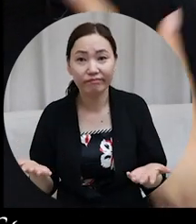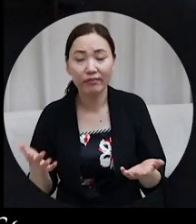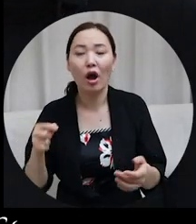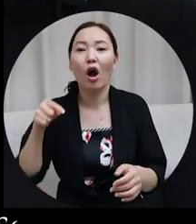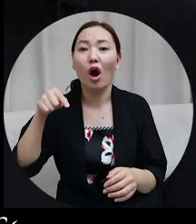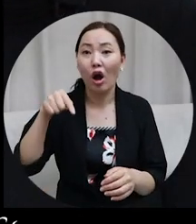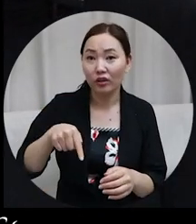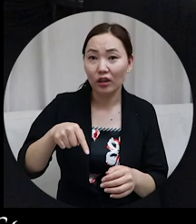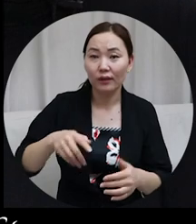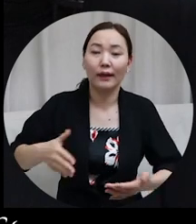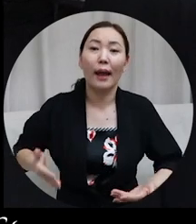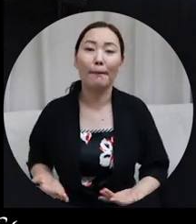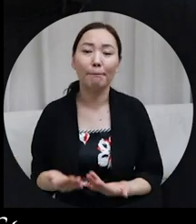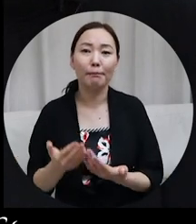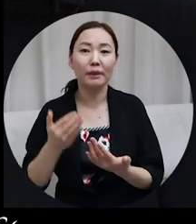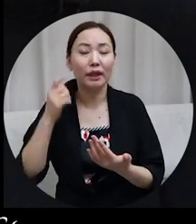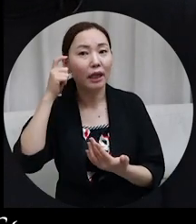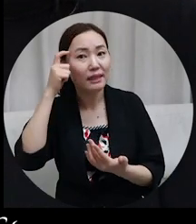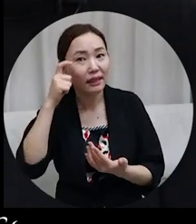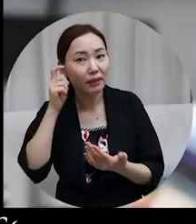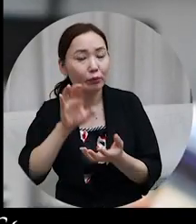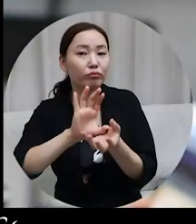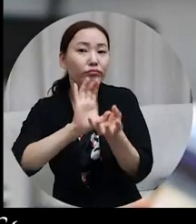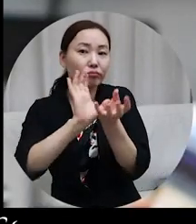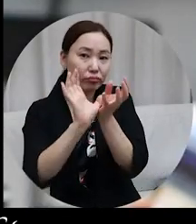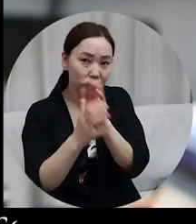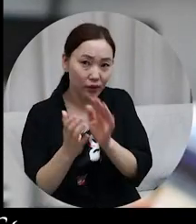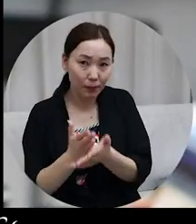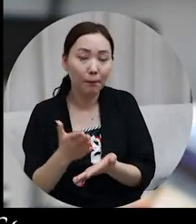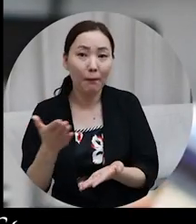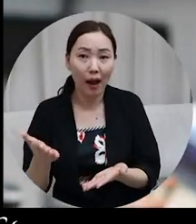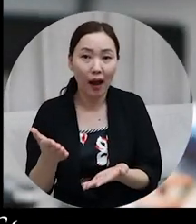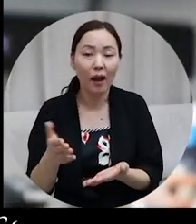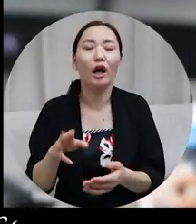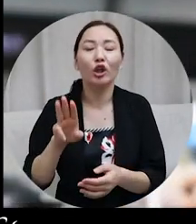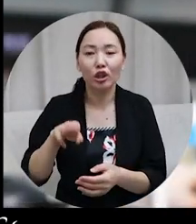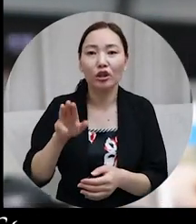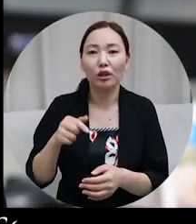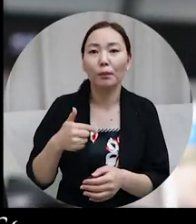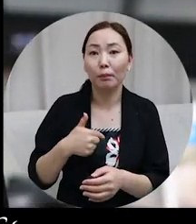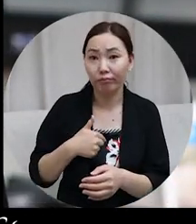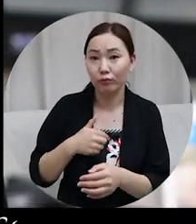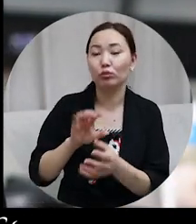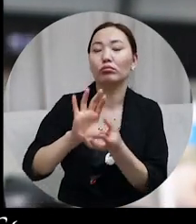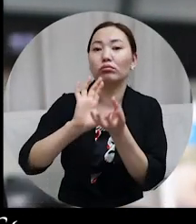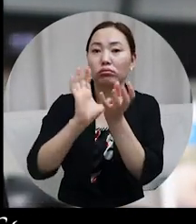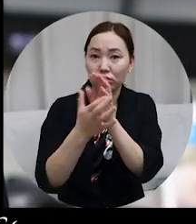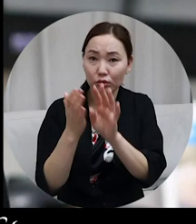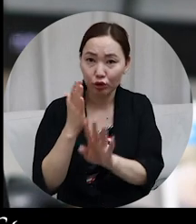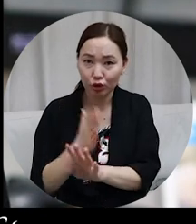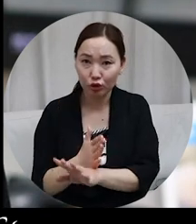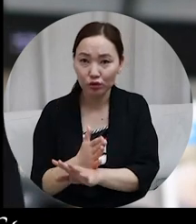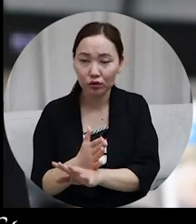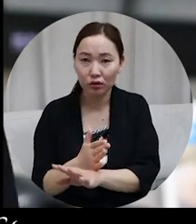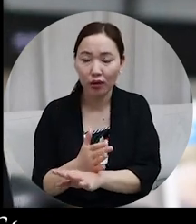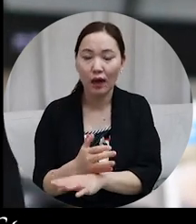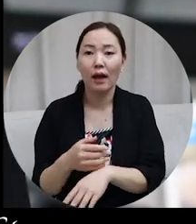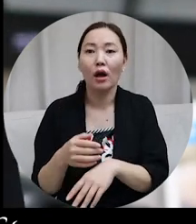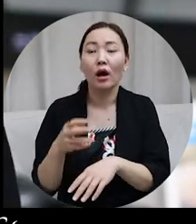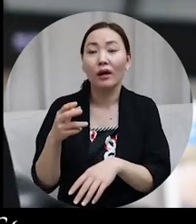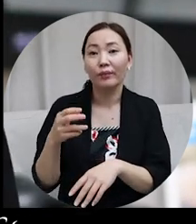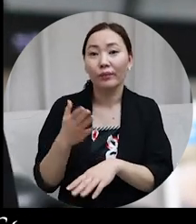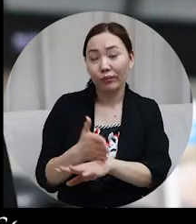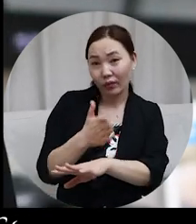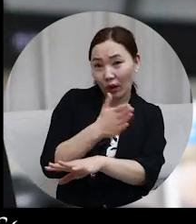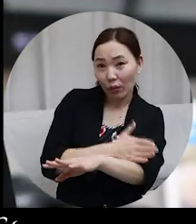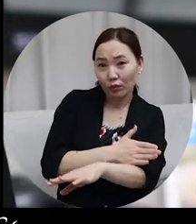амьдралын философи нь өөрчлөгдсөн бах тий. Тий, ер нь өөрчлөгдсөн. Урд нь чинь нөгөө 20 итгэнтэй байхдаа үхэл гэж баг үгийг мэдтгүүл хэлсэн штэ.